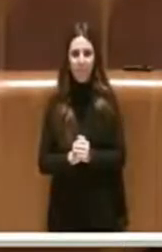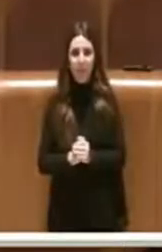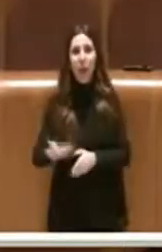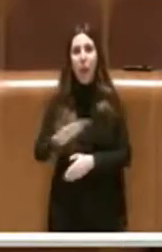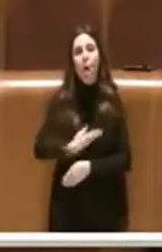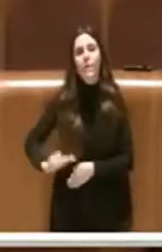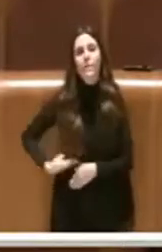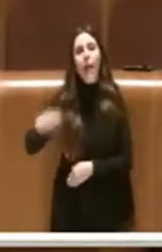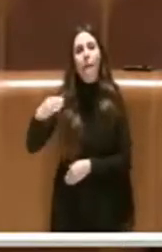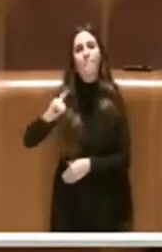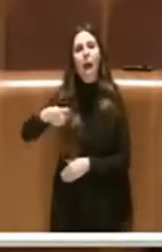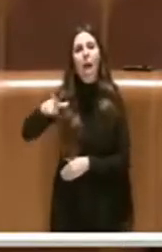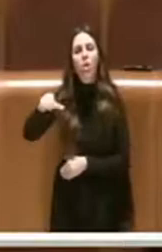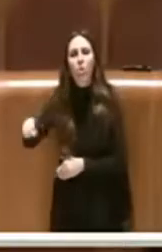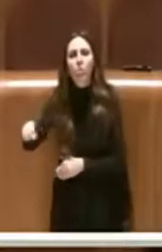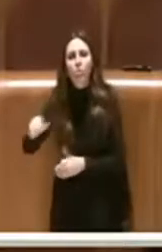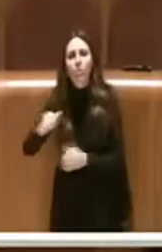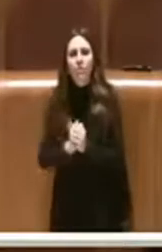Consigliere Abbaglio.